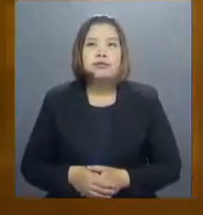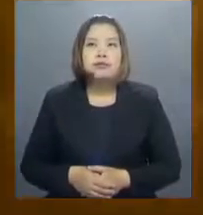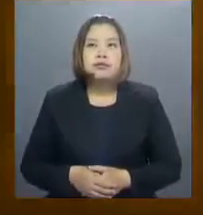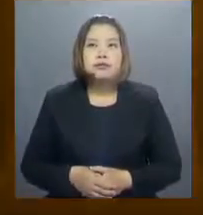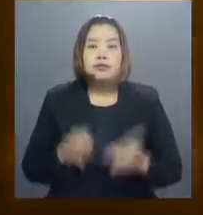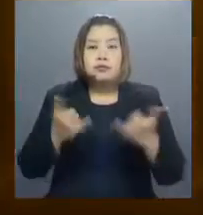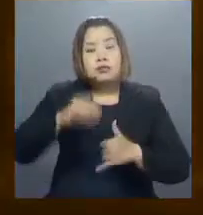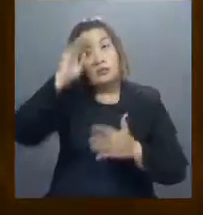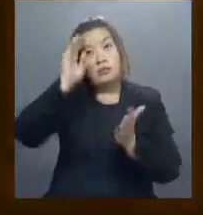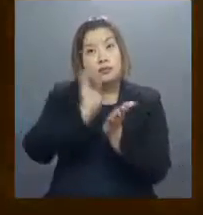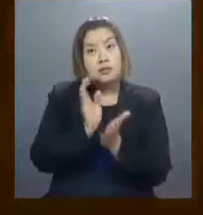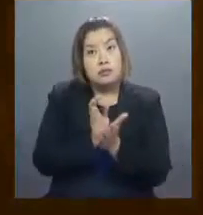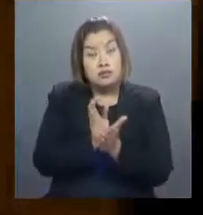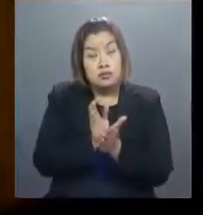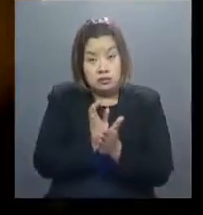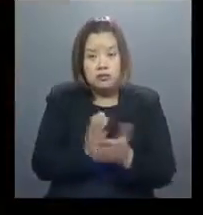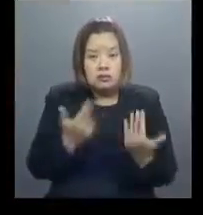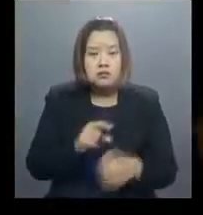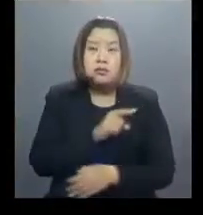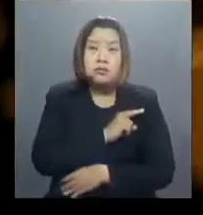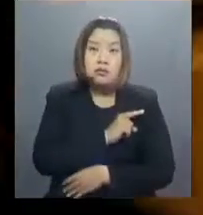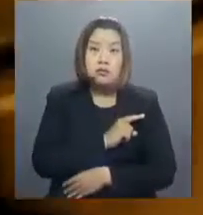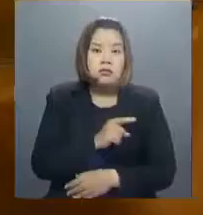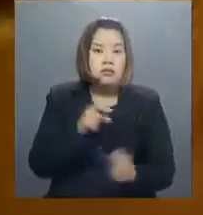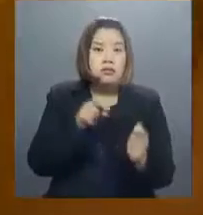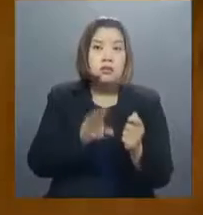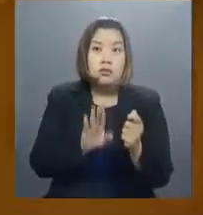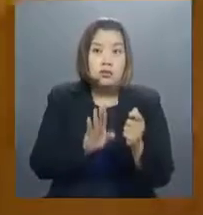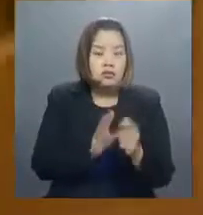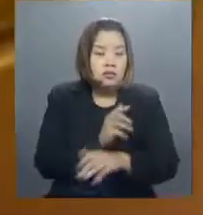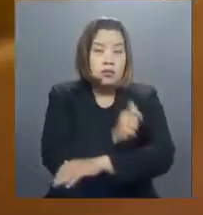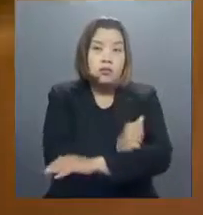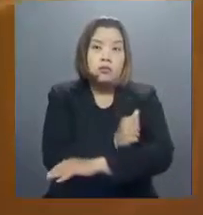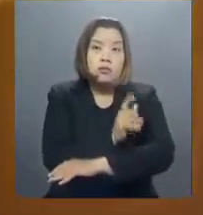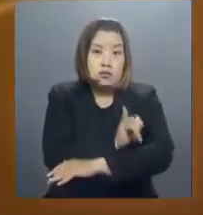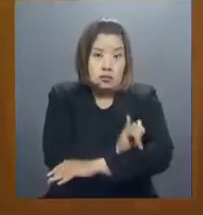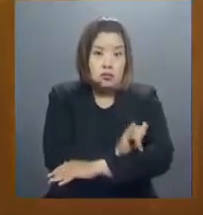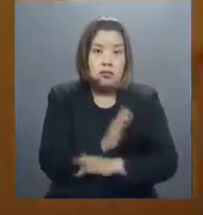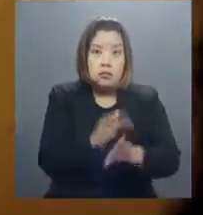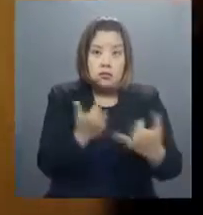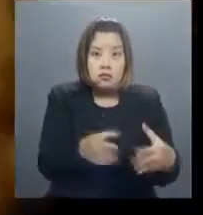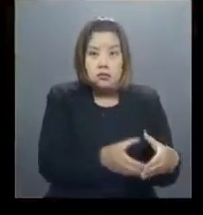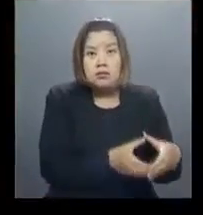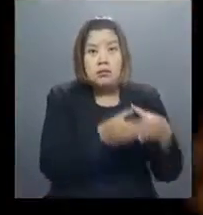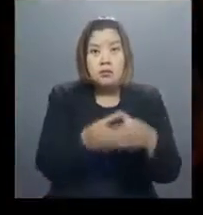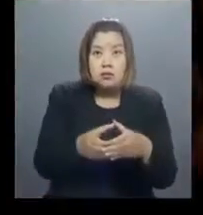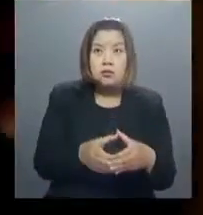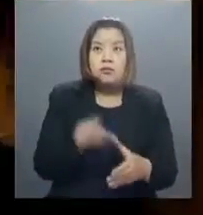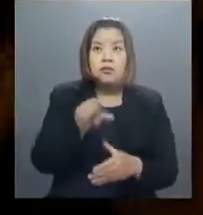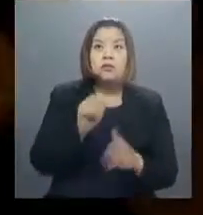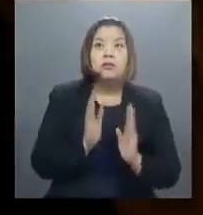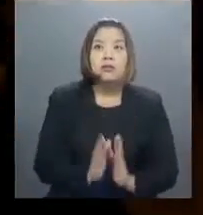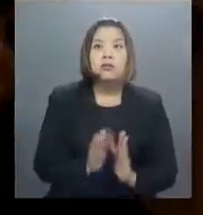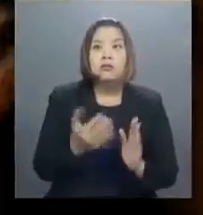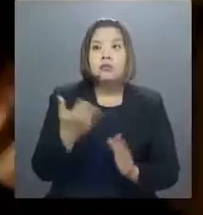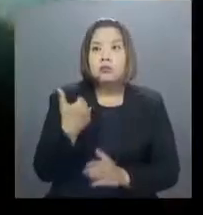ตำรวจชุดปฏิบัติการพิเศษกองสืบสวนตำรวจภูธรจังหวัดพระนครศรีอยุธยานำกำลัง20นายออกตรวจตราเส้นทาง